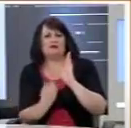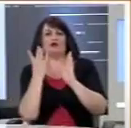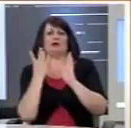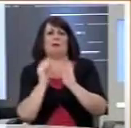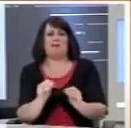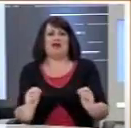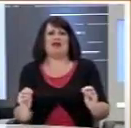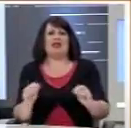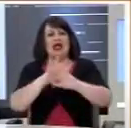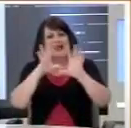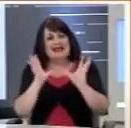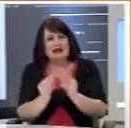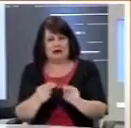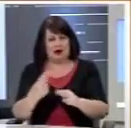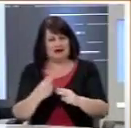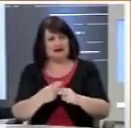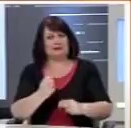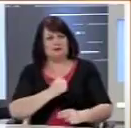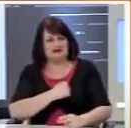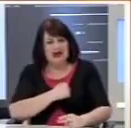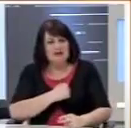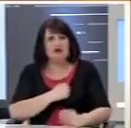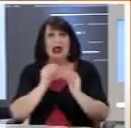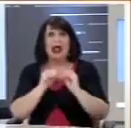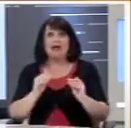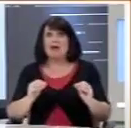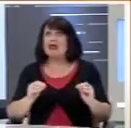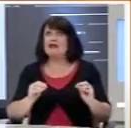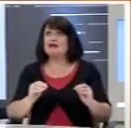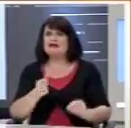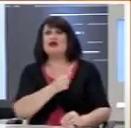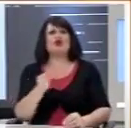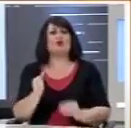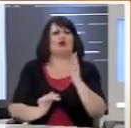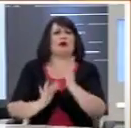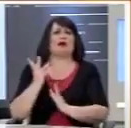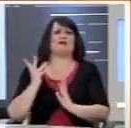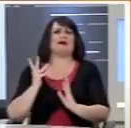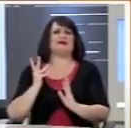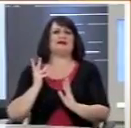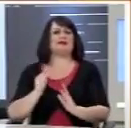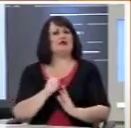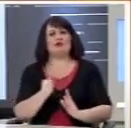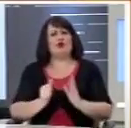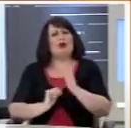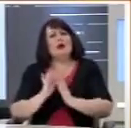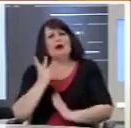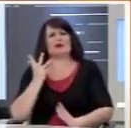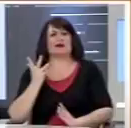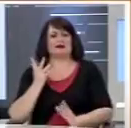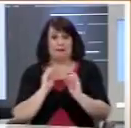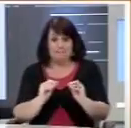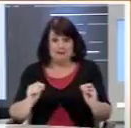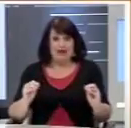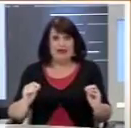παιδεία με συλλογικές αξίες όπου η εκπαίδευση δεν είναι μόνο για την ανάπτυξη. Δεν είναι μόνο για την ανάπτυξη. Η παιδεία